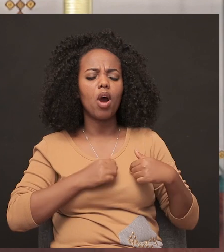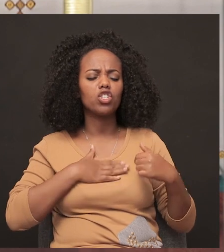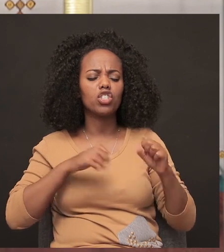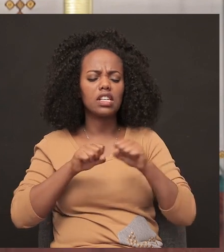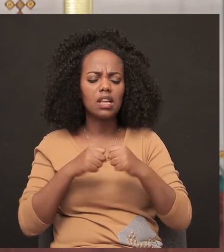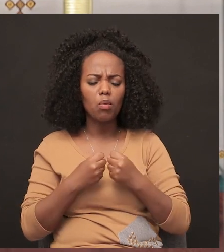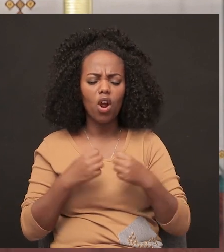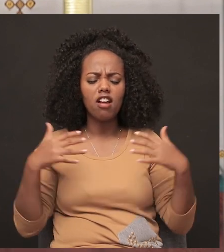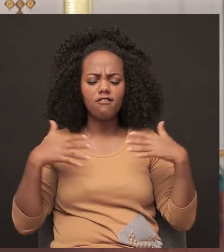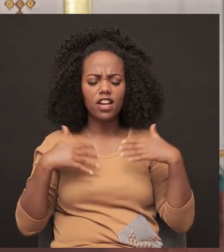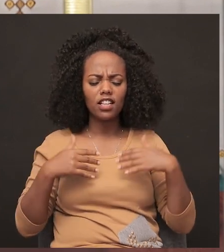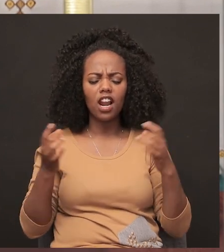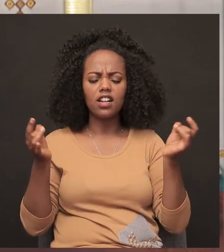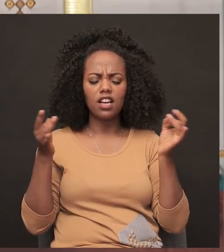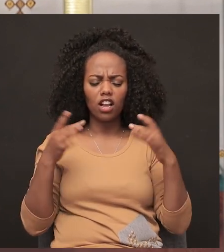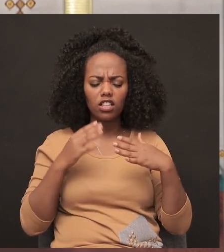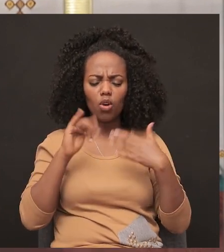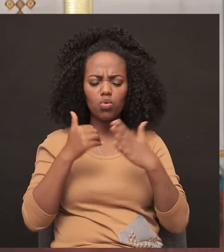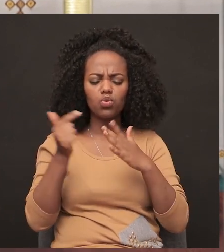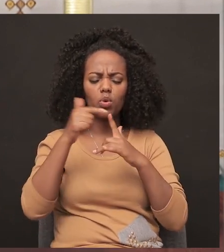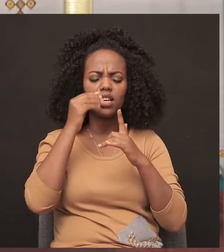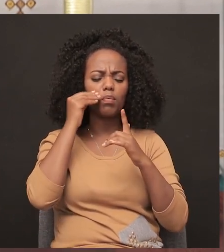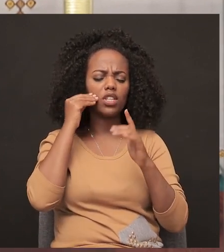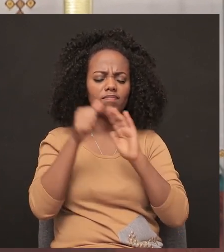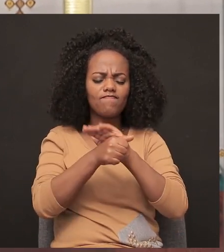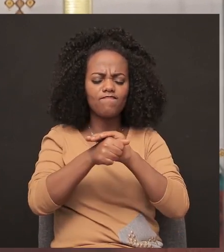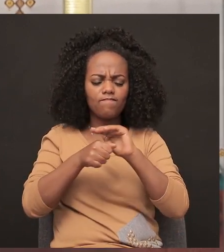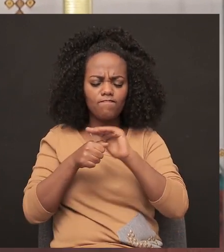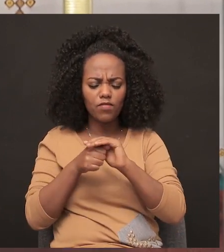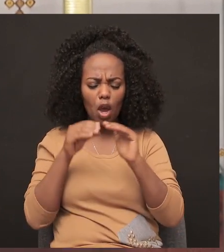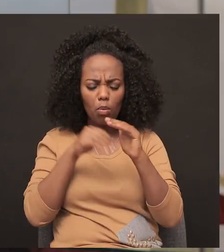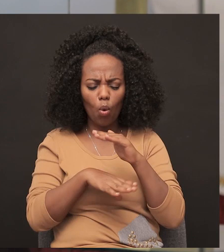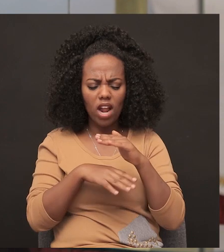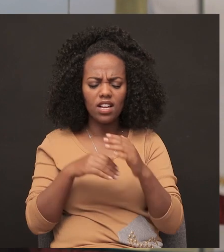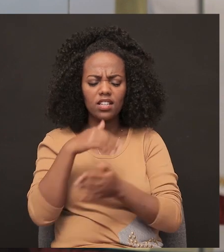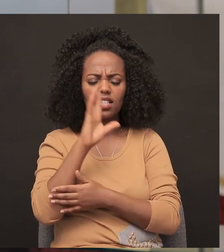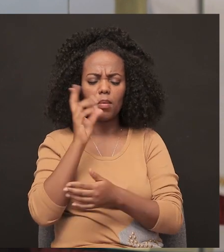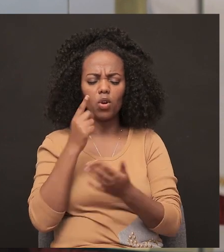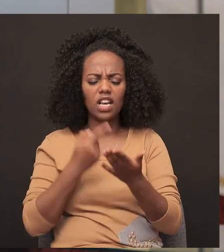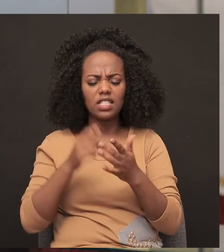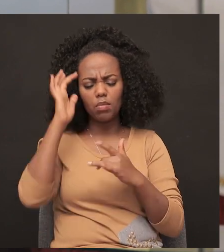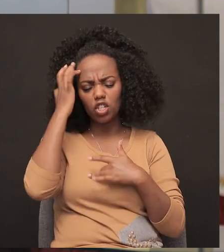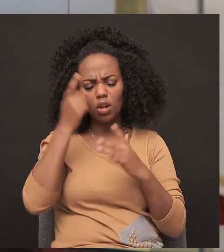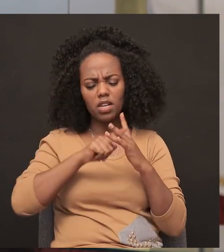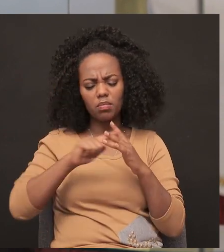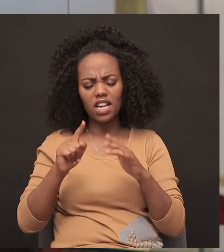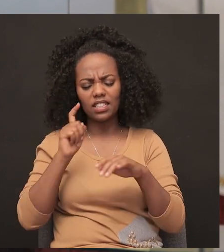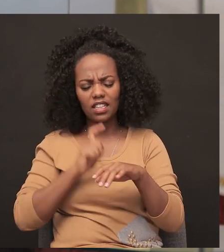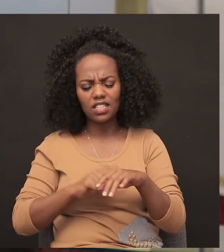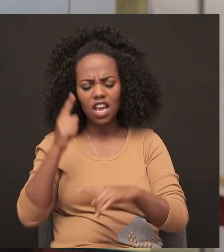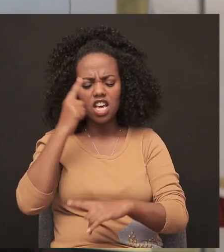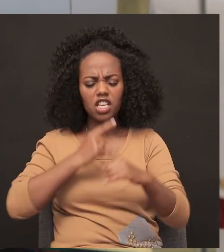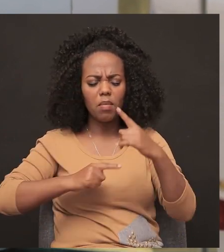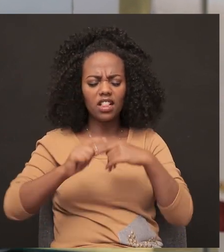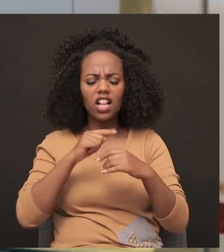ልባችን ፈርተናል ደንግጠናል ሁሉ ወደ ቤቱ ገብቷል እግዚአብሔር ሆይ ከዚህ በሽታ ባስመለጥከን ጊዜ ይመጣል